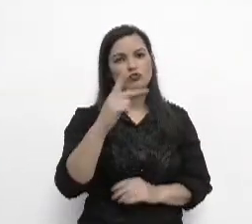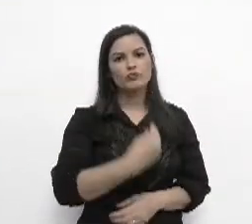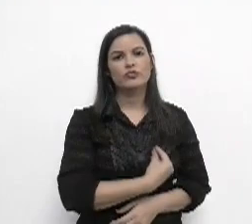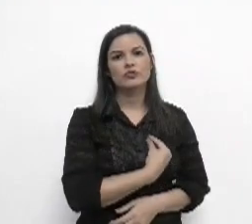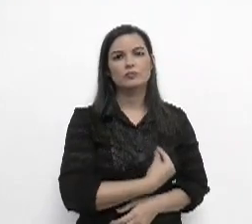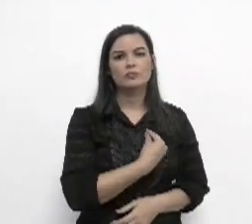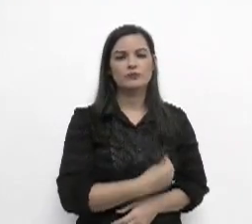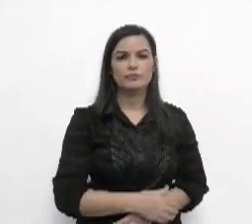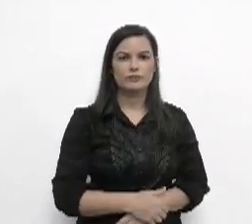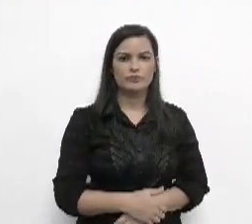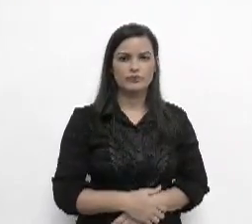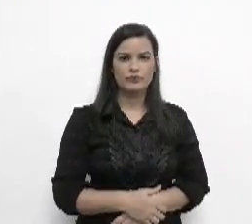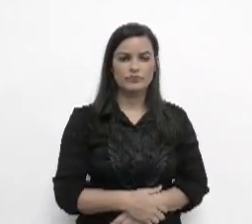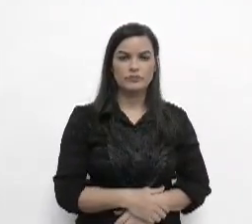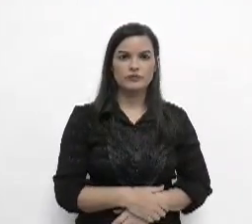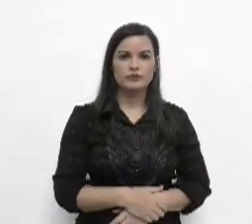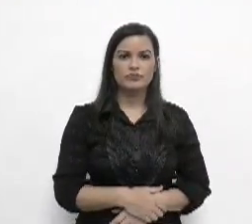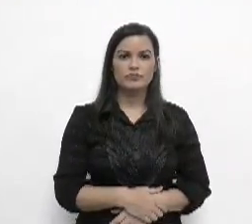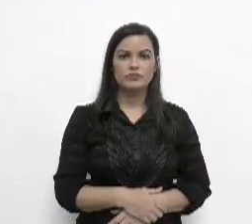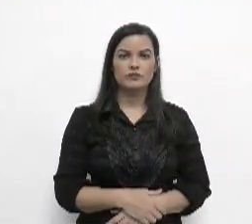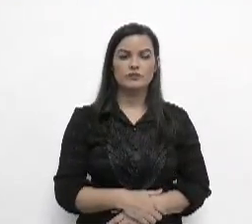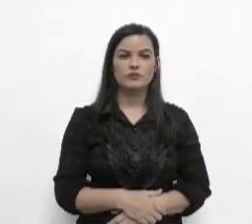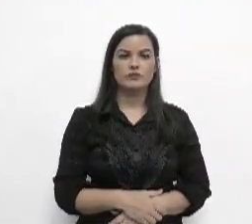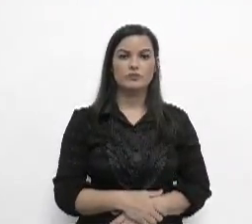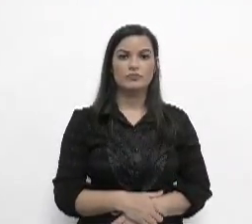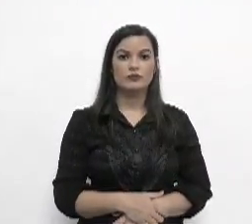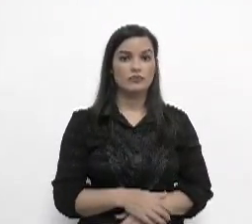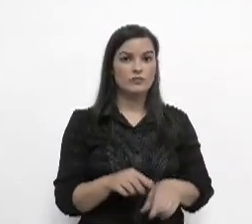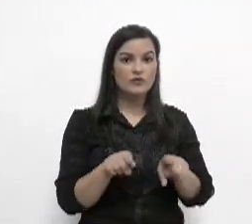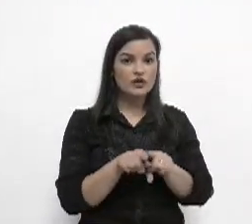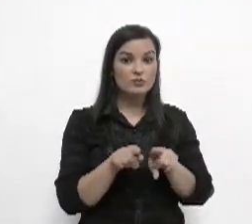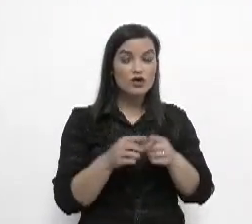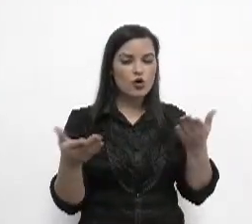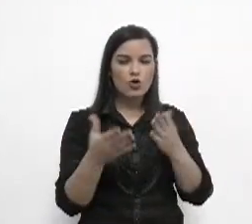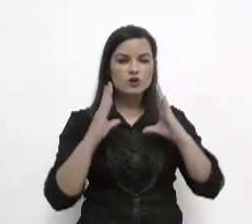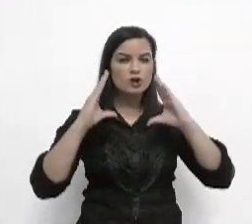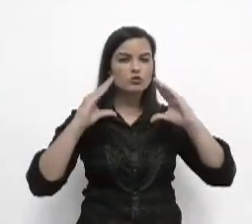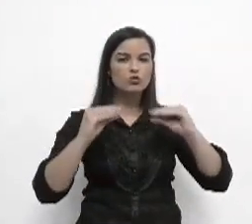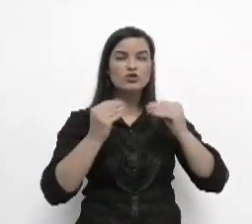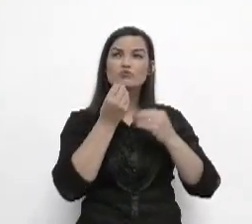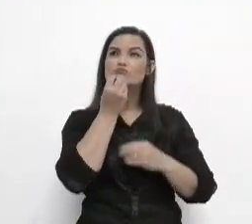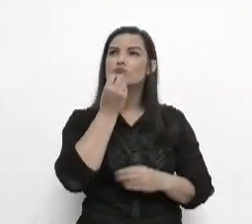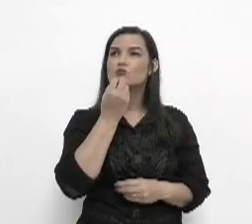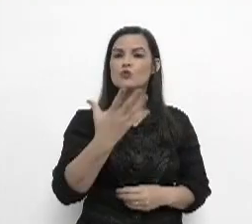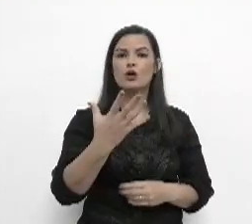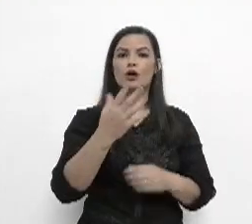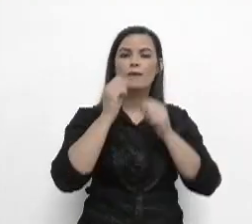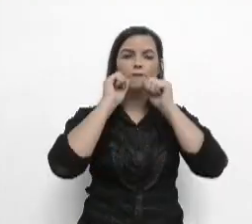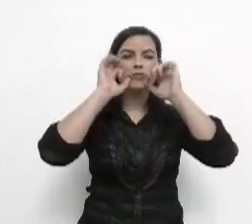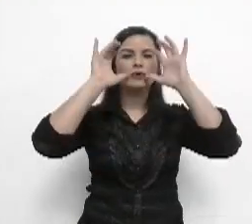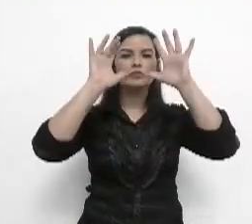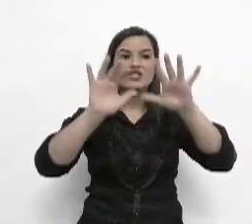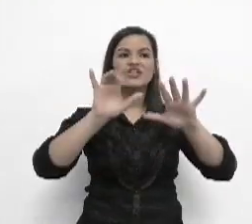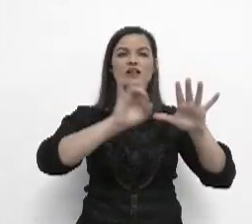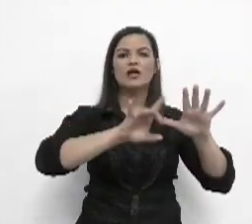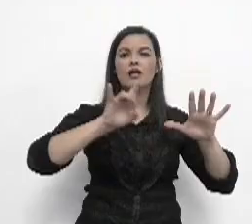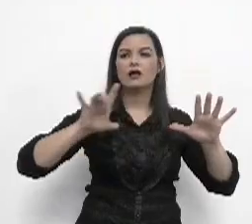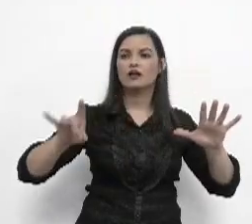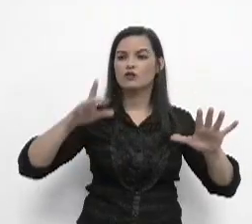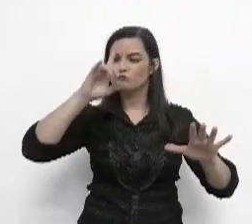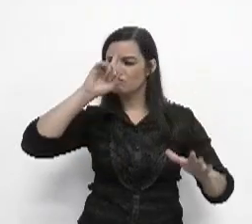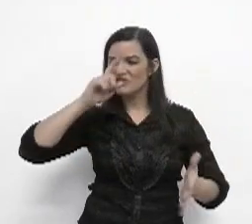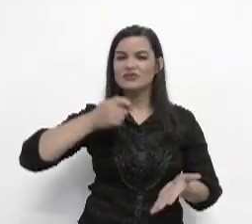삶을 결단하는 복된 밤이 되기를 주의 이름으로 축원합니다. E que seja assim uma noite abençoada para que vocês, cada um daqui dos irmãos, possa tomar essa